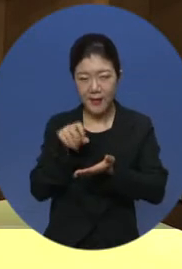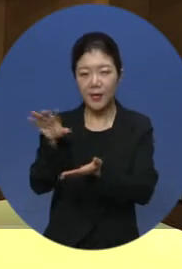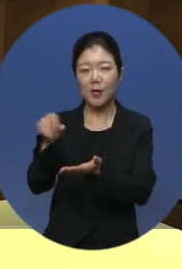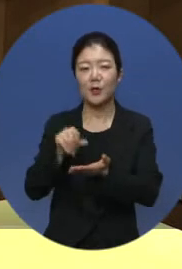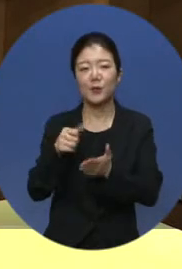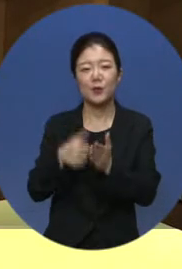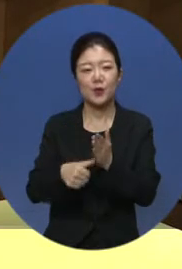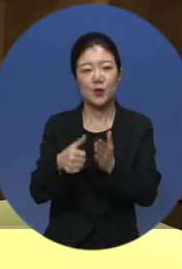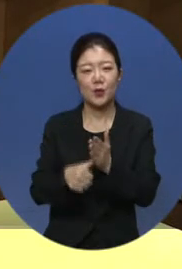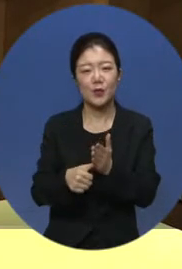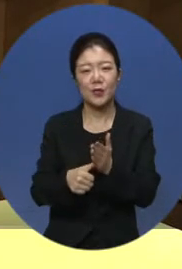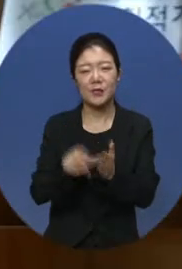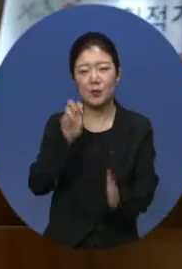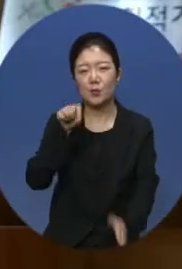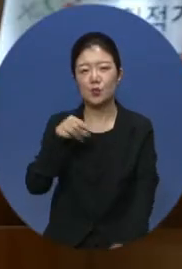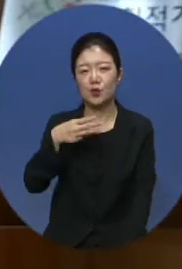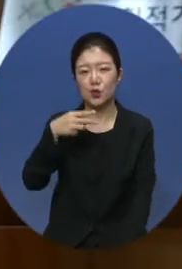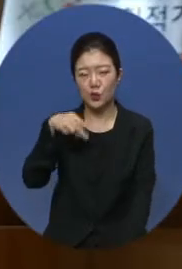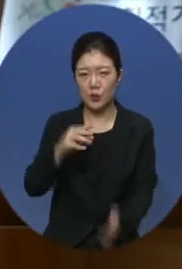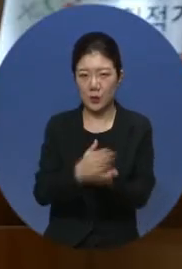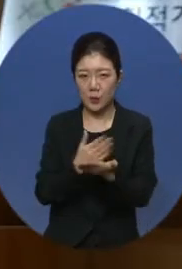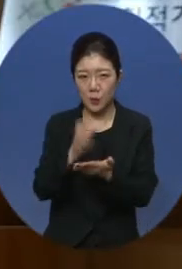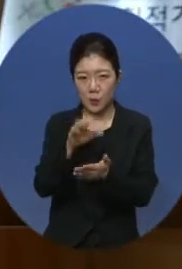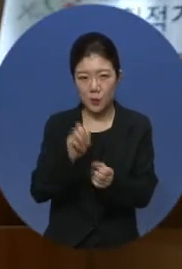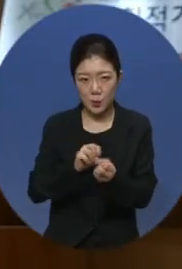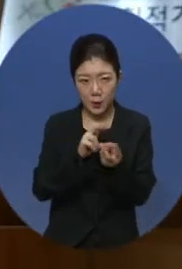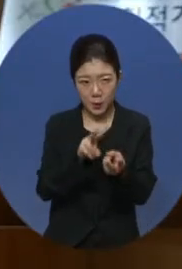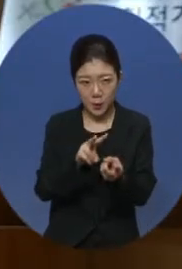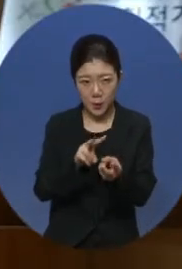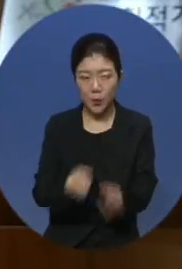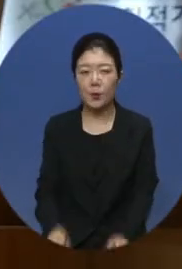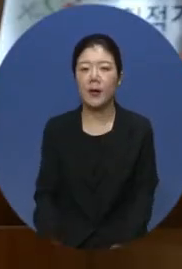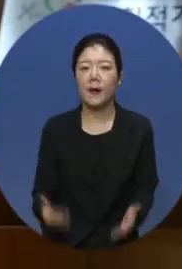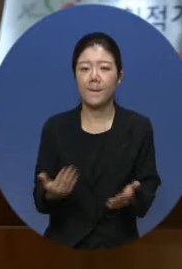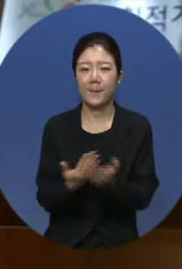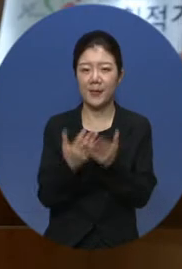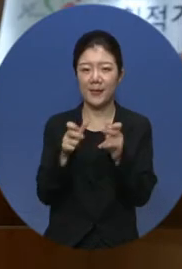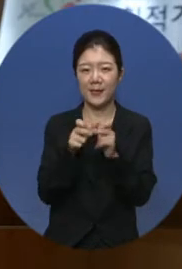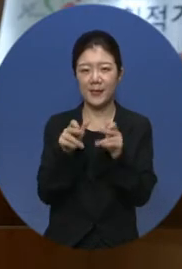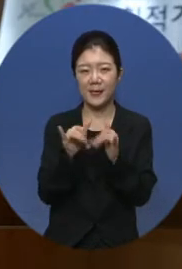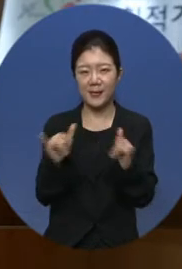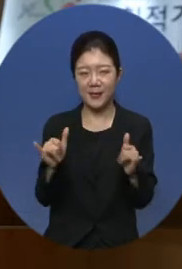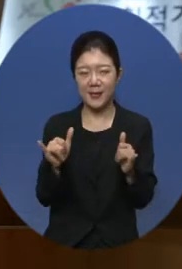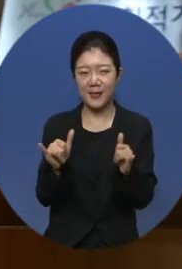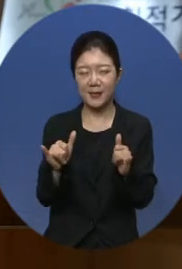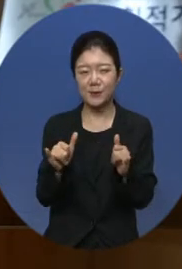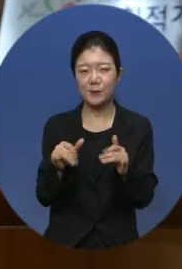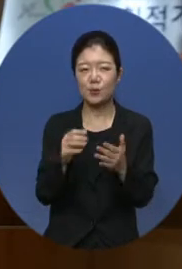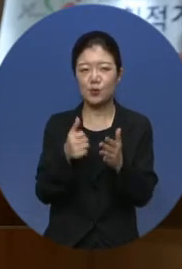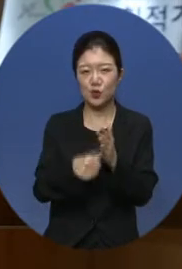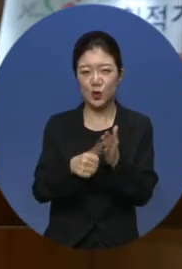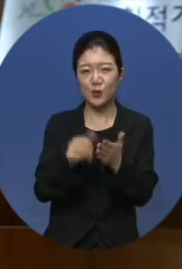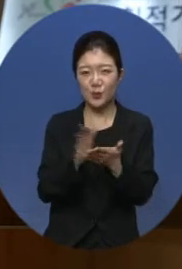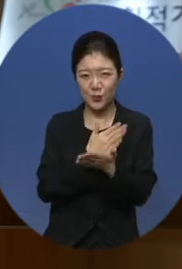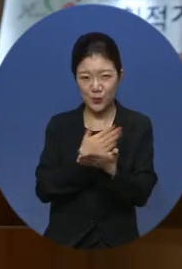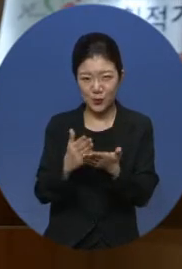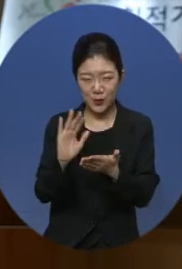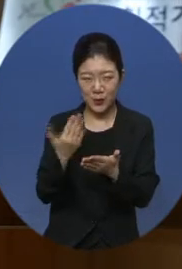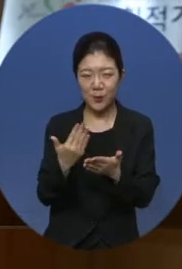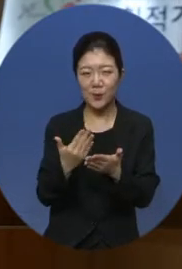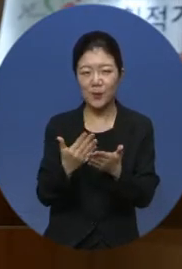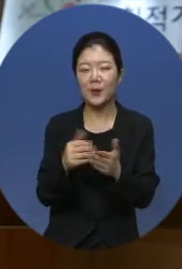물건이 물류장으로 가게 되고요. 저희 물류센터에서 이제 발달장애인들과 함께 물류가 분류되고 또